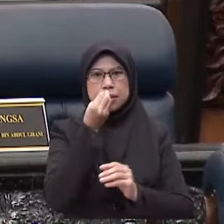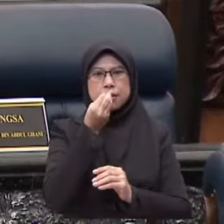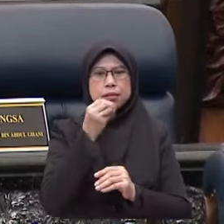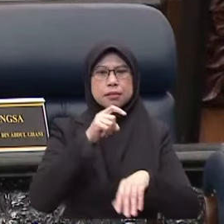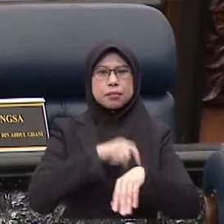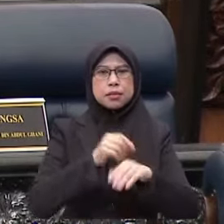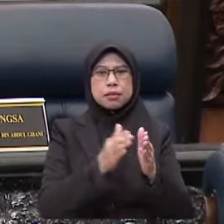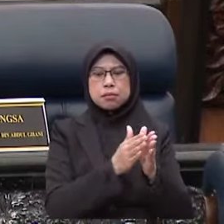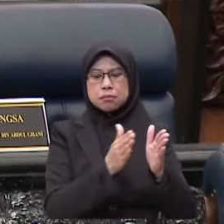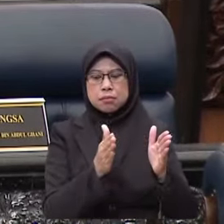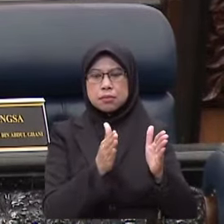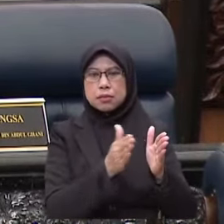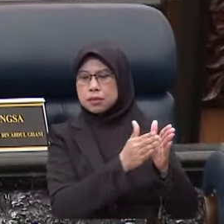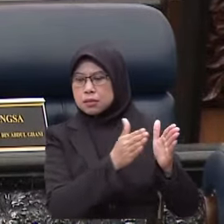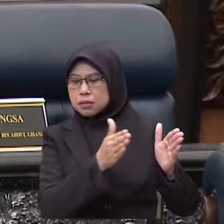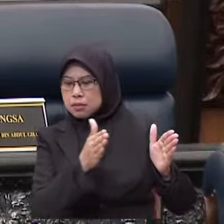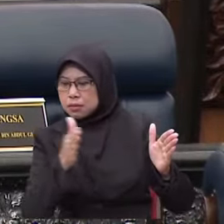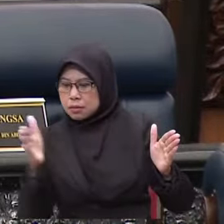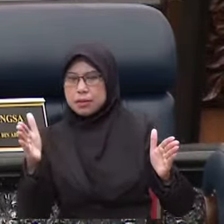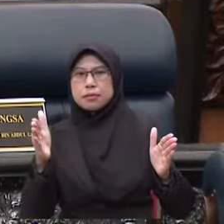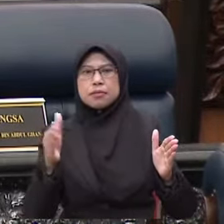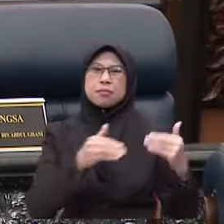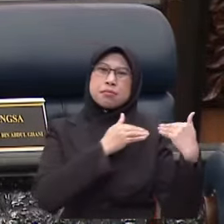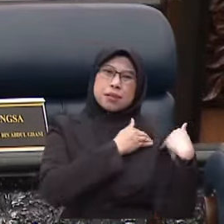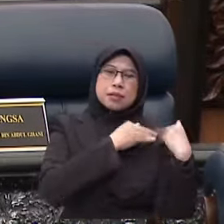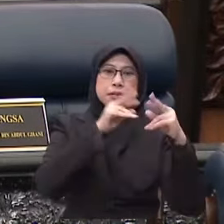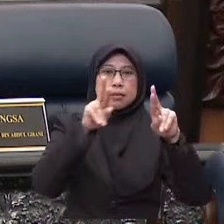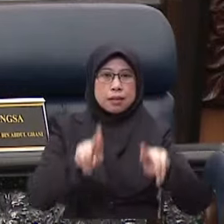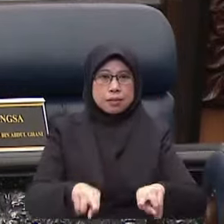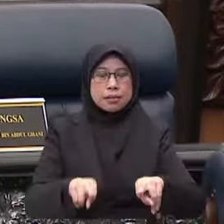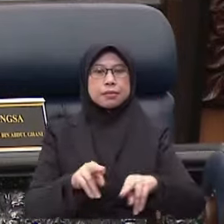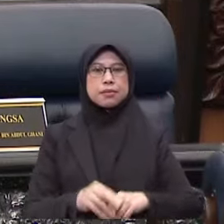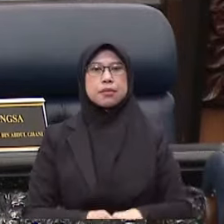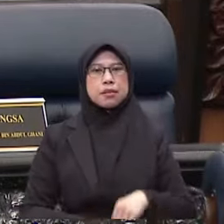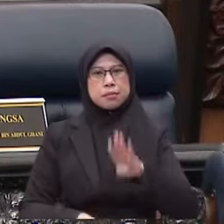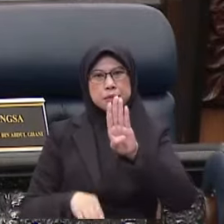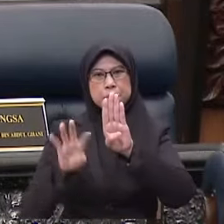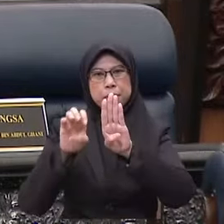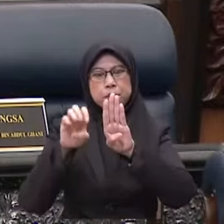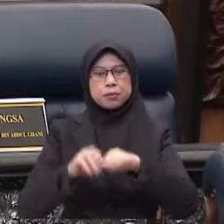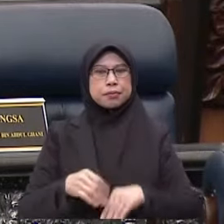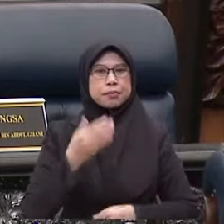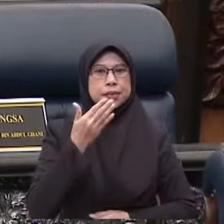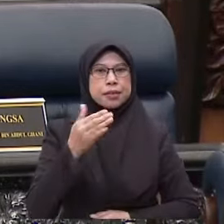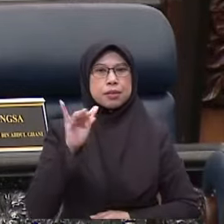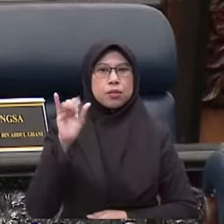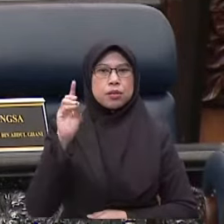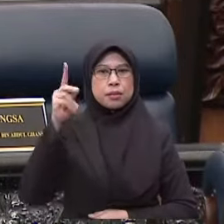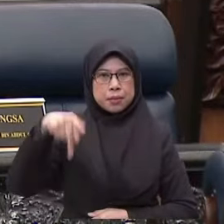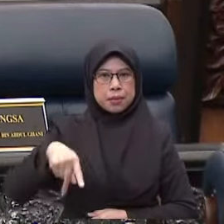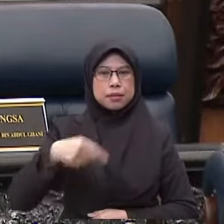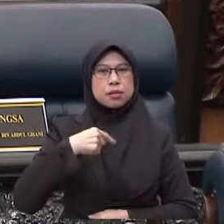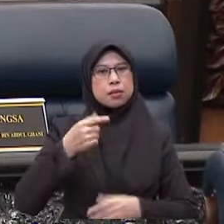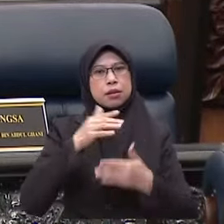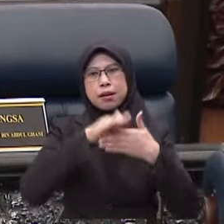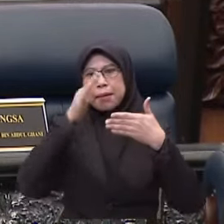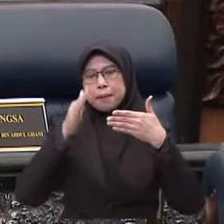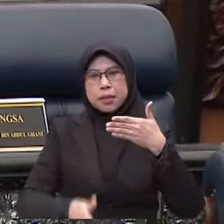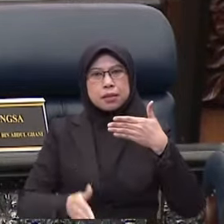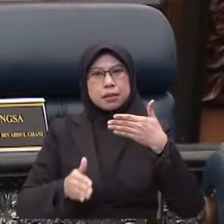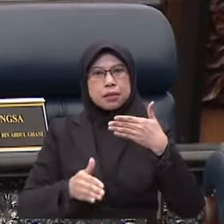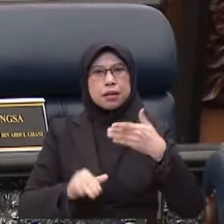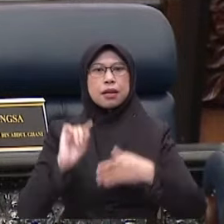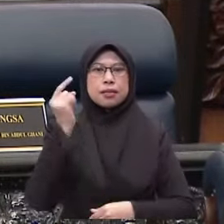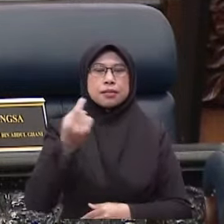jangka pendek dan sederhana seterusnya membebankan rakyat khususnya B40 kasiha saya sudah habis